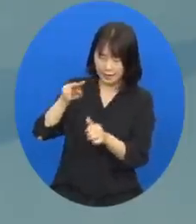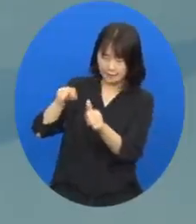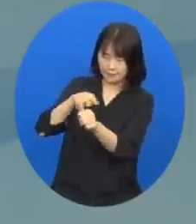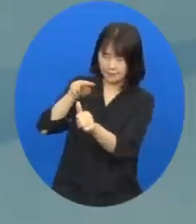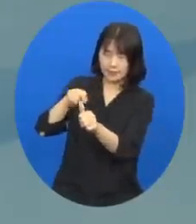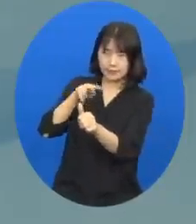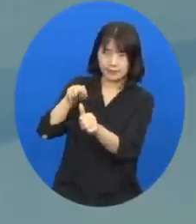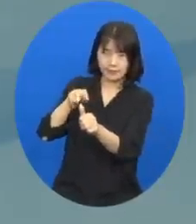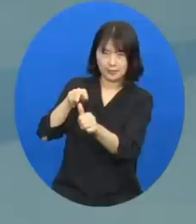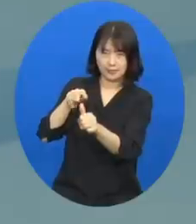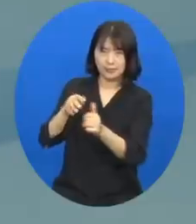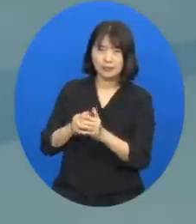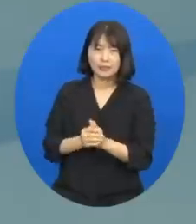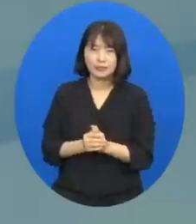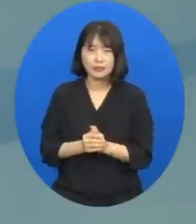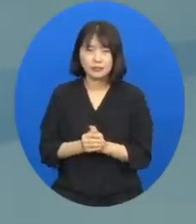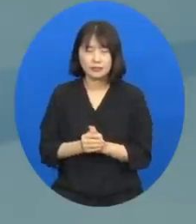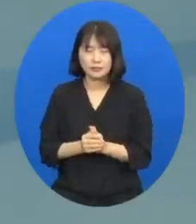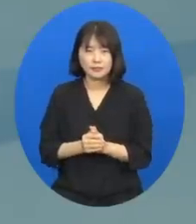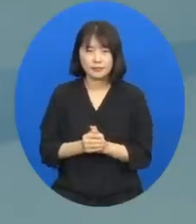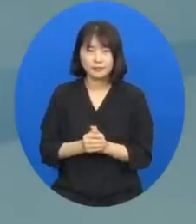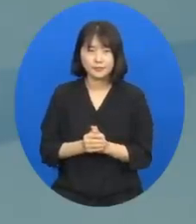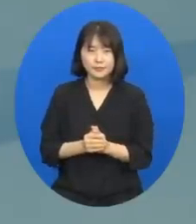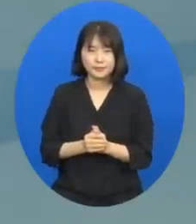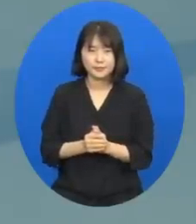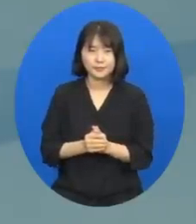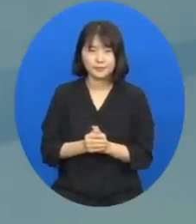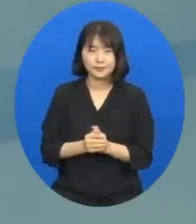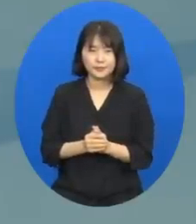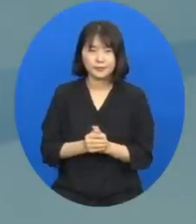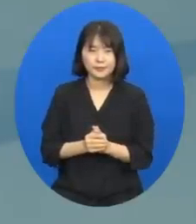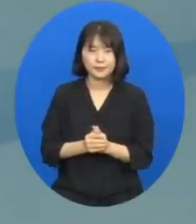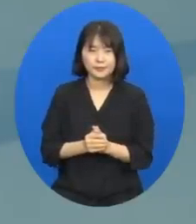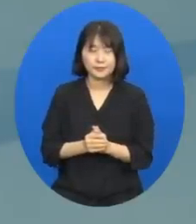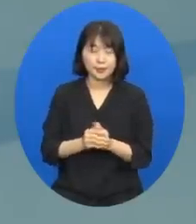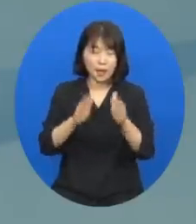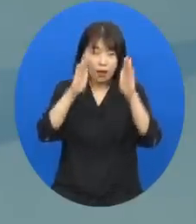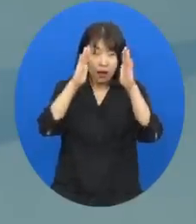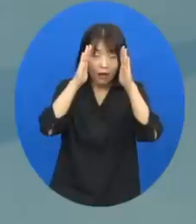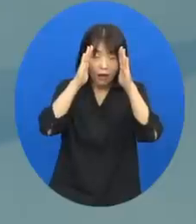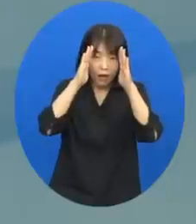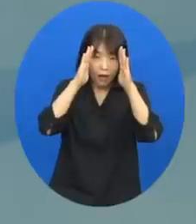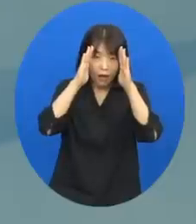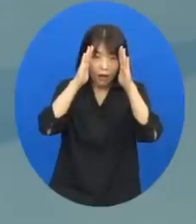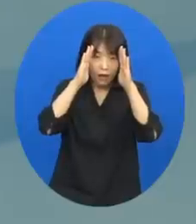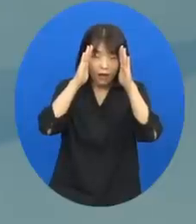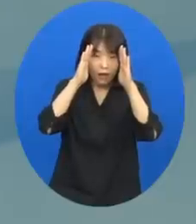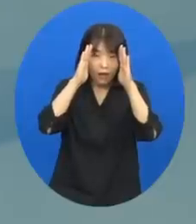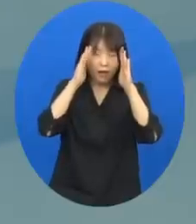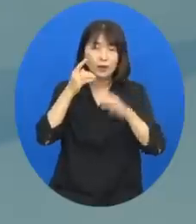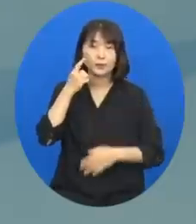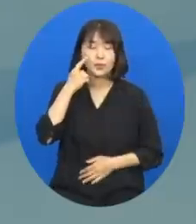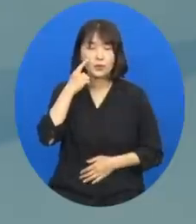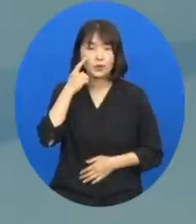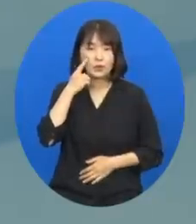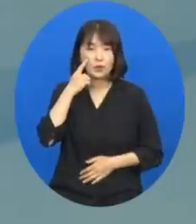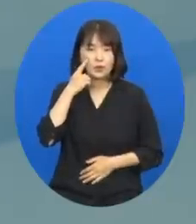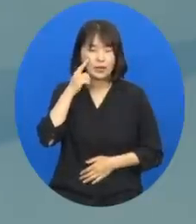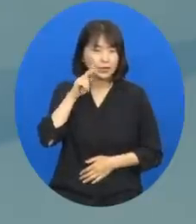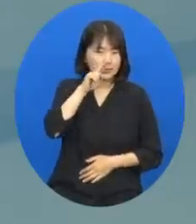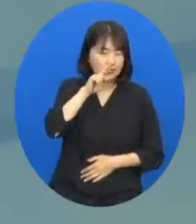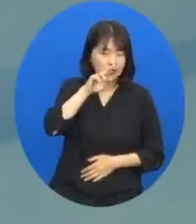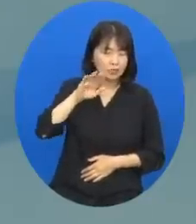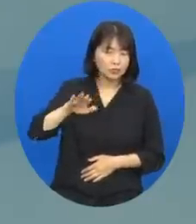근시 아닙니다 우리의 시야를 좁게 만듭니다 자 한번에 다 이렇게 따라해 보세요 시기는 우리의 시야를 좁게